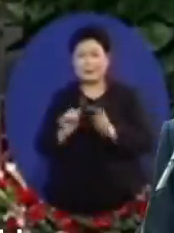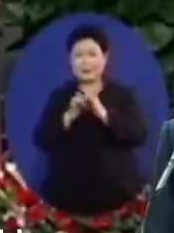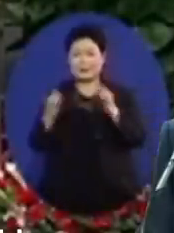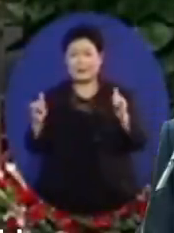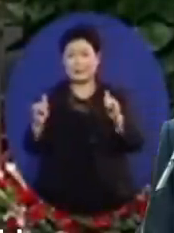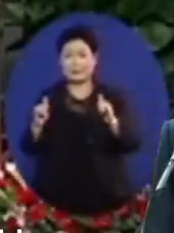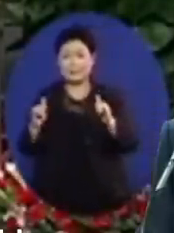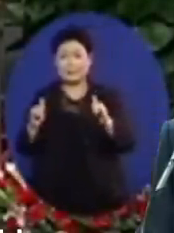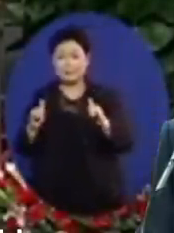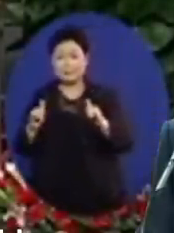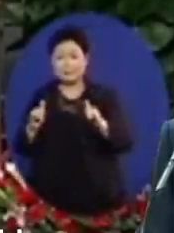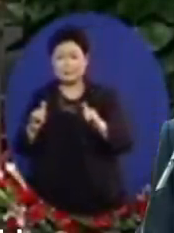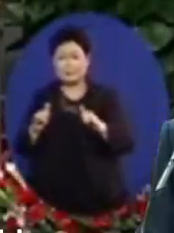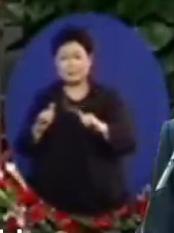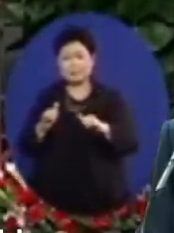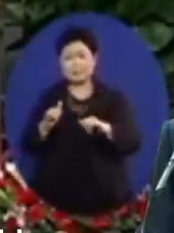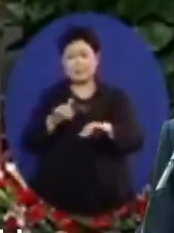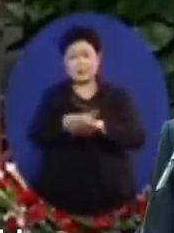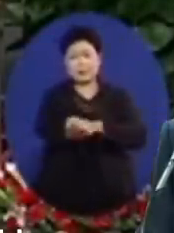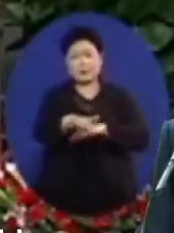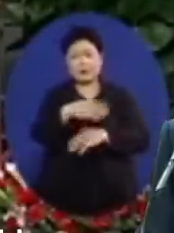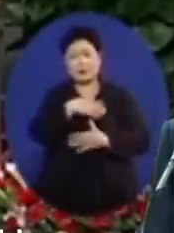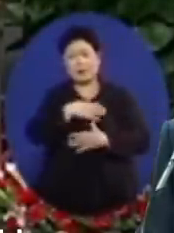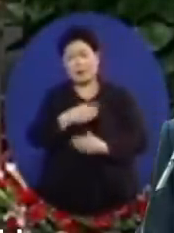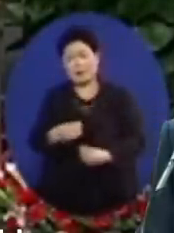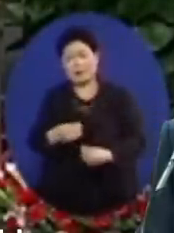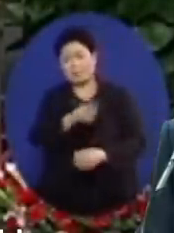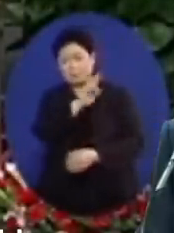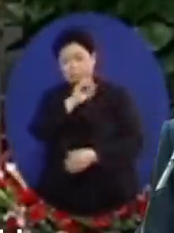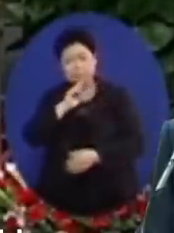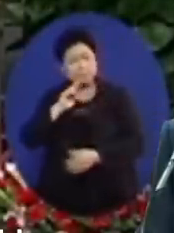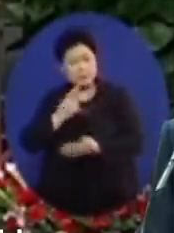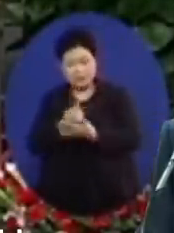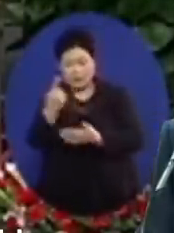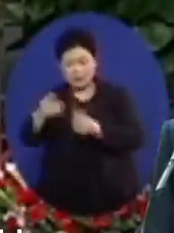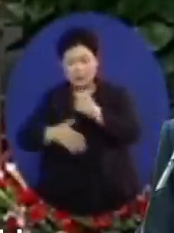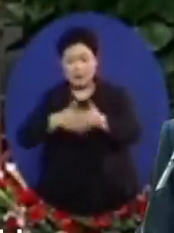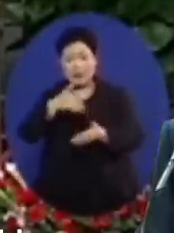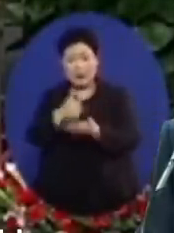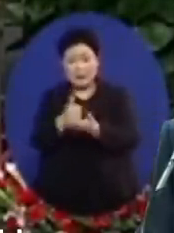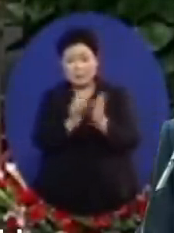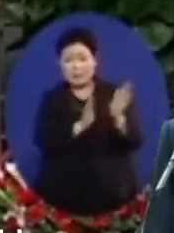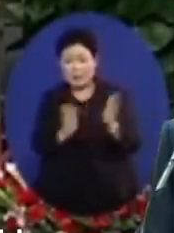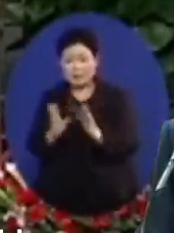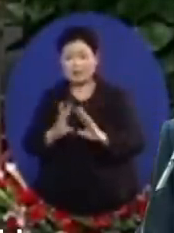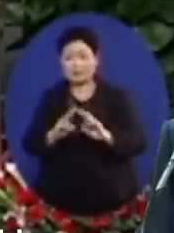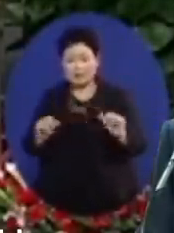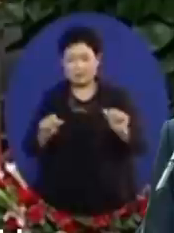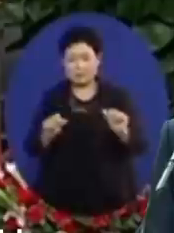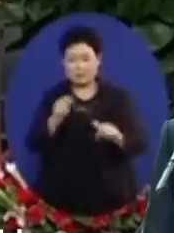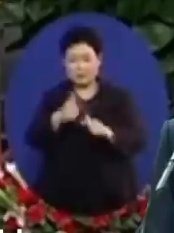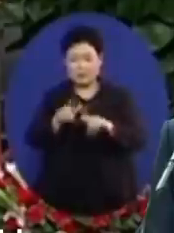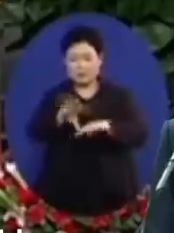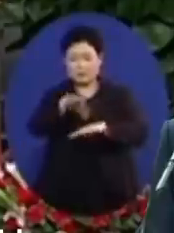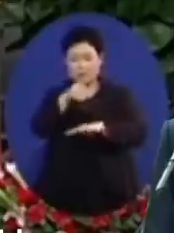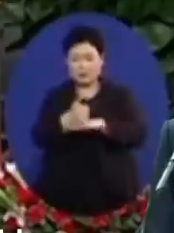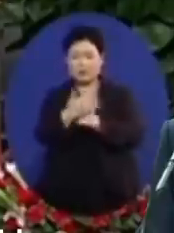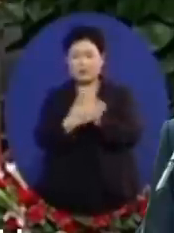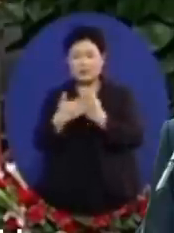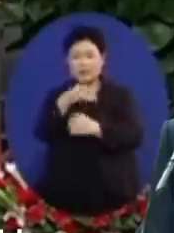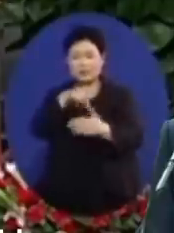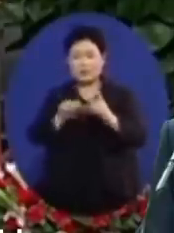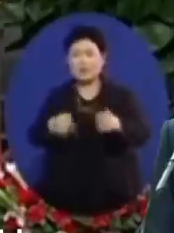인간적인 안락함을 떠나서 우리는 하나님이 예비한 땅으로 예수 그리스도의 은혜